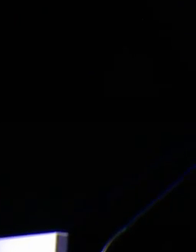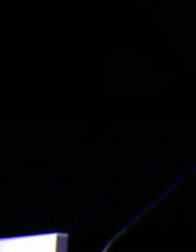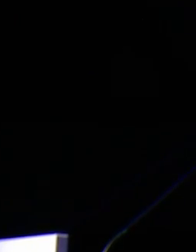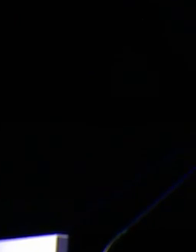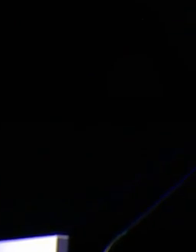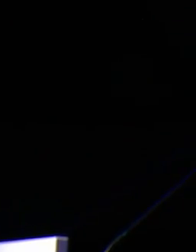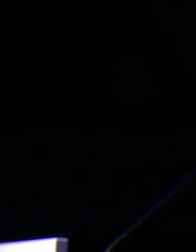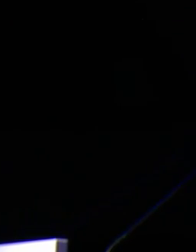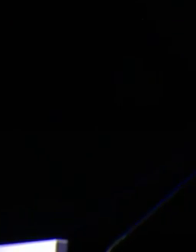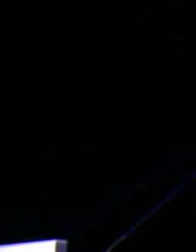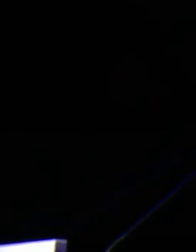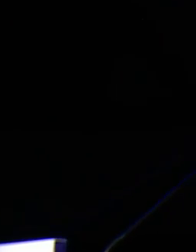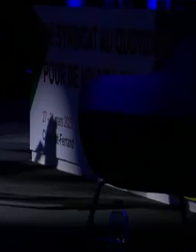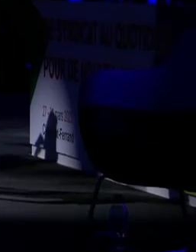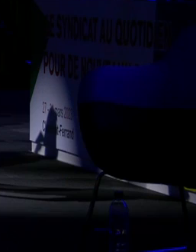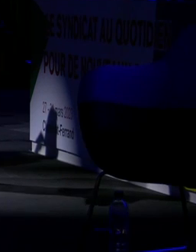ses dirigeants.